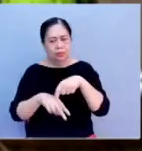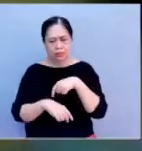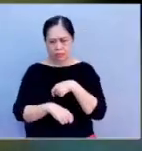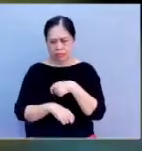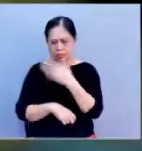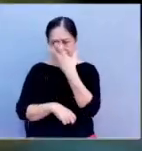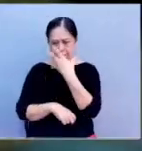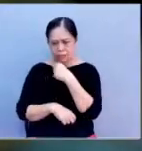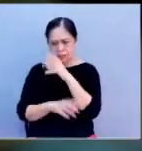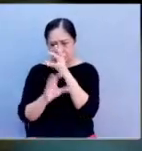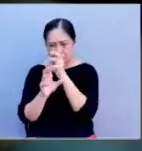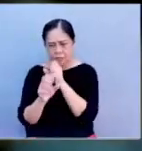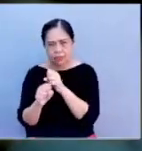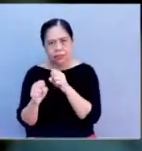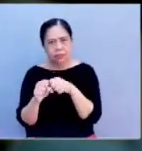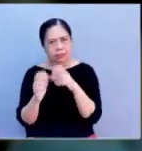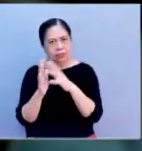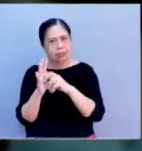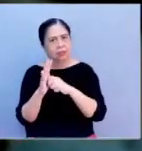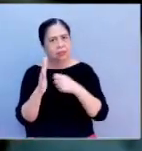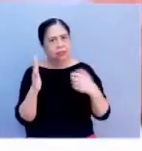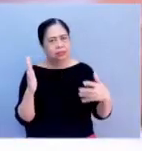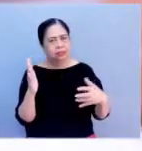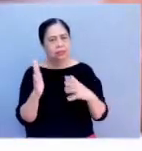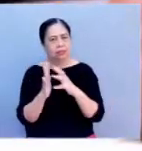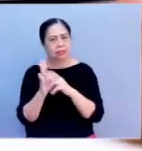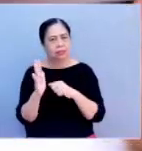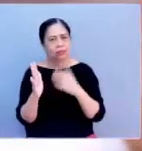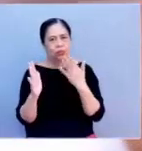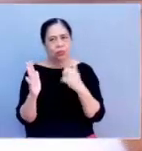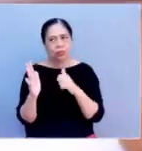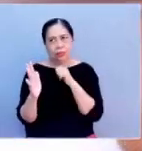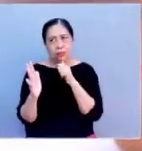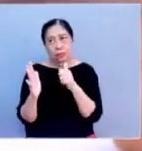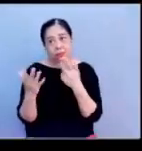talaga ako dun sa abaka. Sabi ko kay Papa, bakit pa na hindi natin